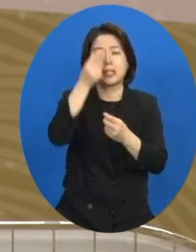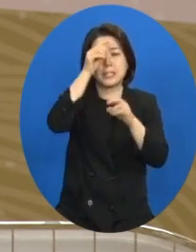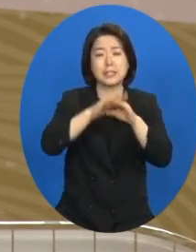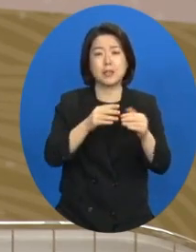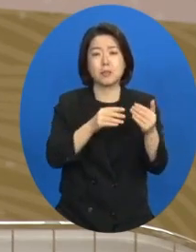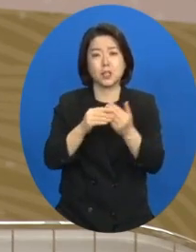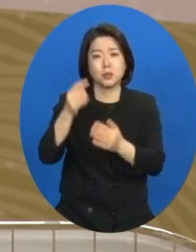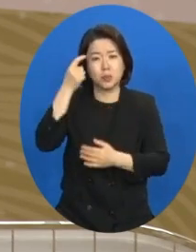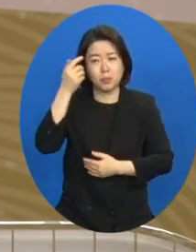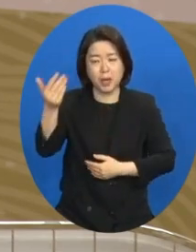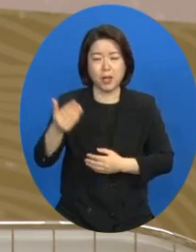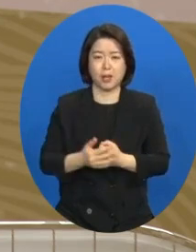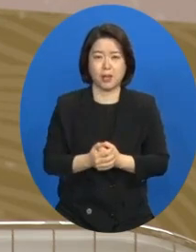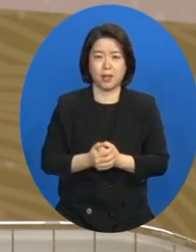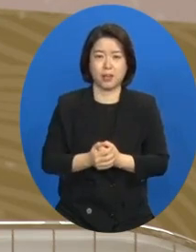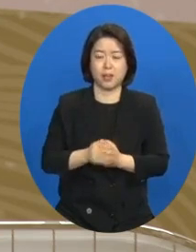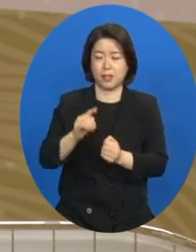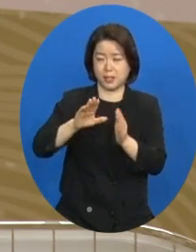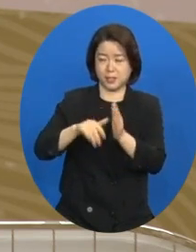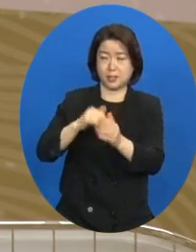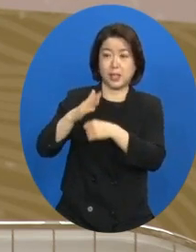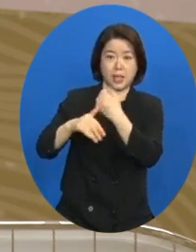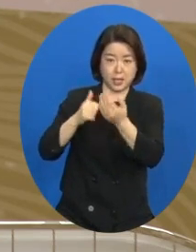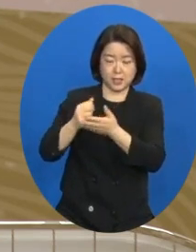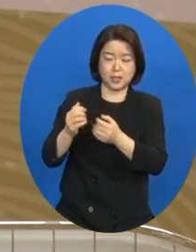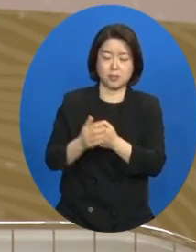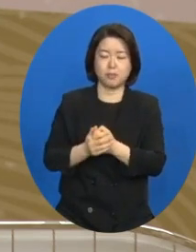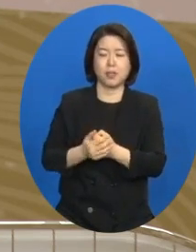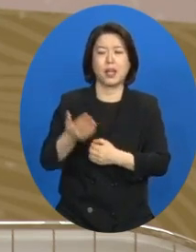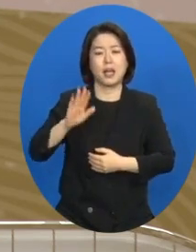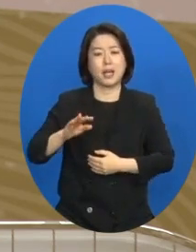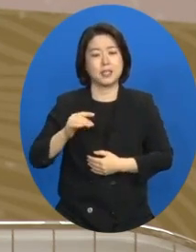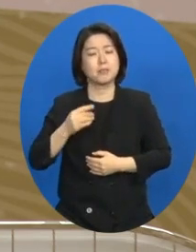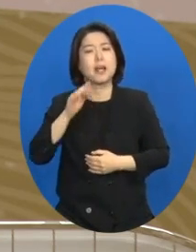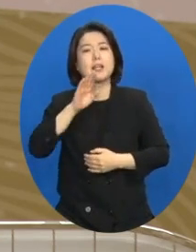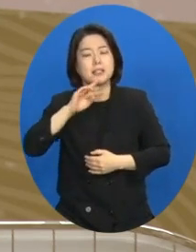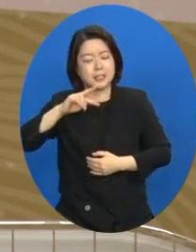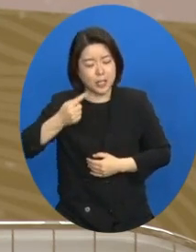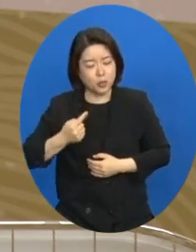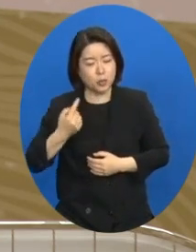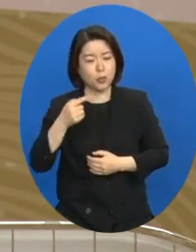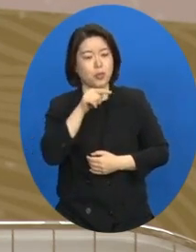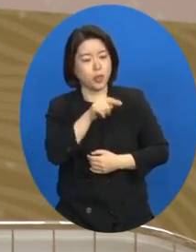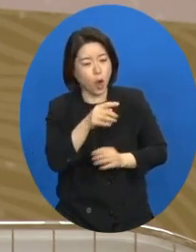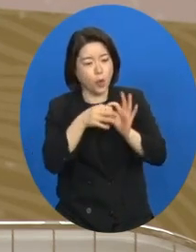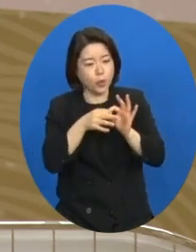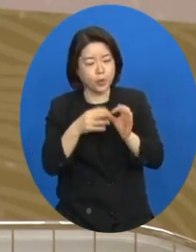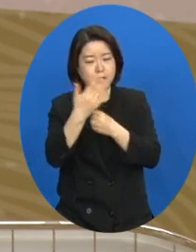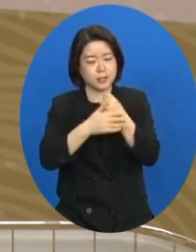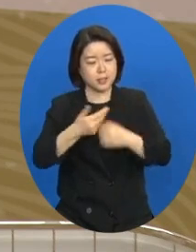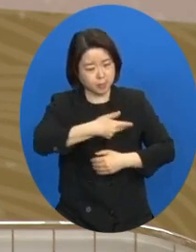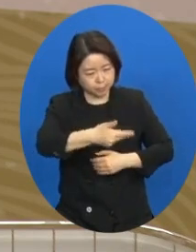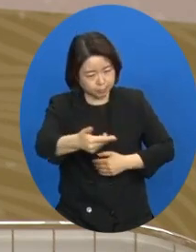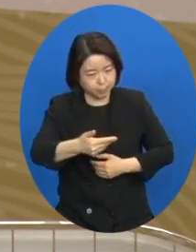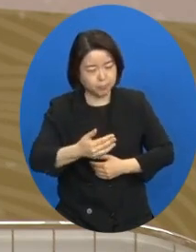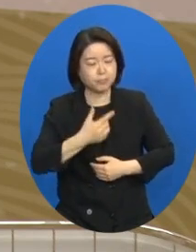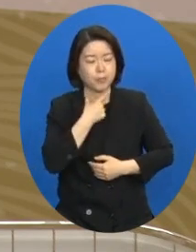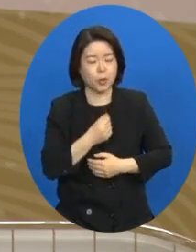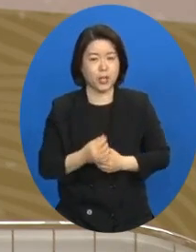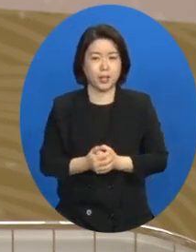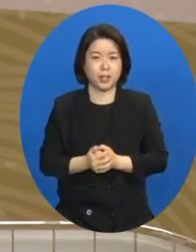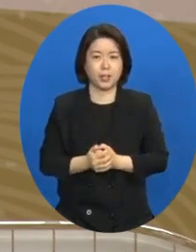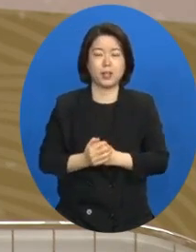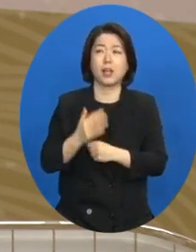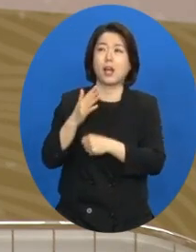그 때 하나님께서 그래도 나는 너를 통해서 은혜를 흘려보내기 를 원한다 하나님